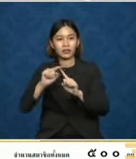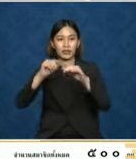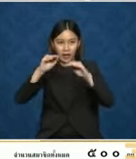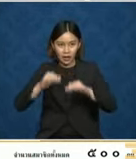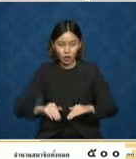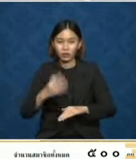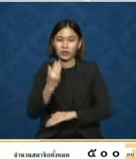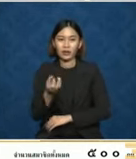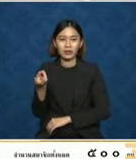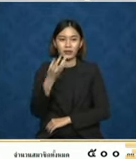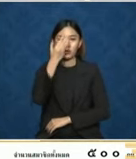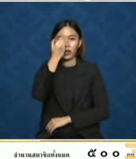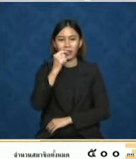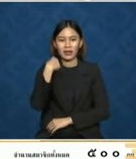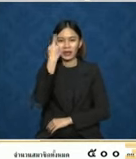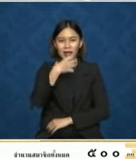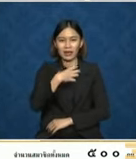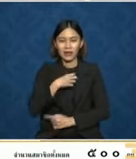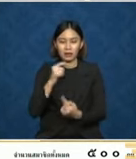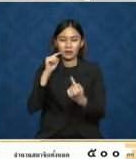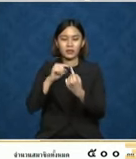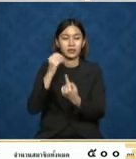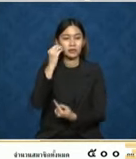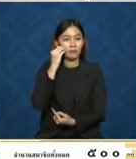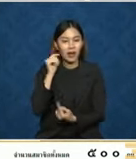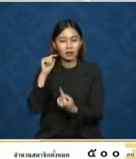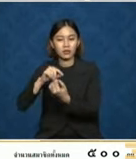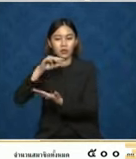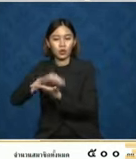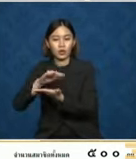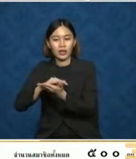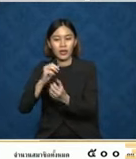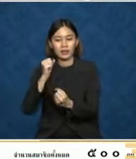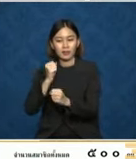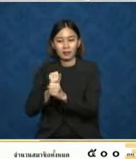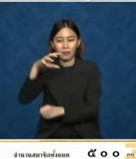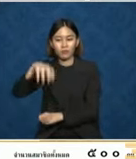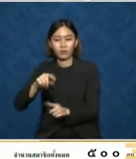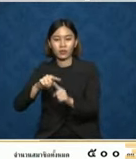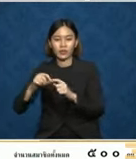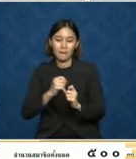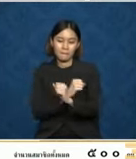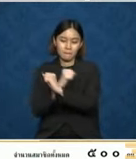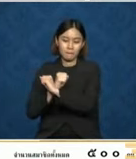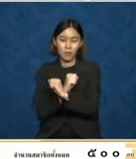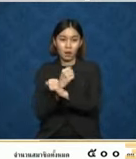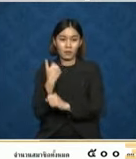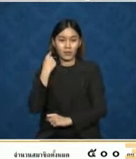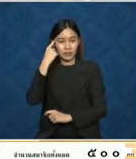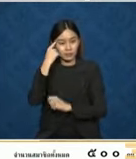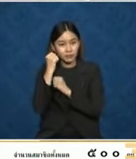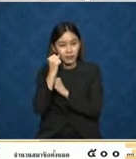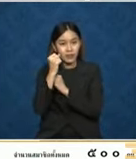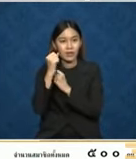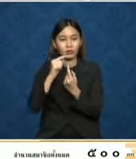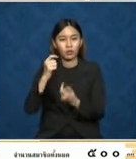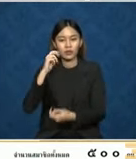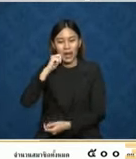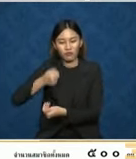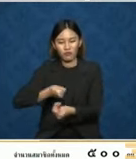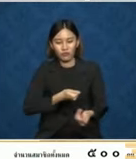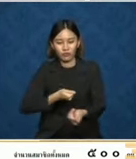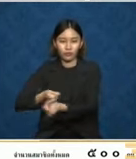สุดค่ะเพราะว่าใครๆก็อยากจะถึงบ้านถึงโรงเรียนและถึงที่ทำงานโดยสวัสดิภาพนะคะถึงแม้เราจะเห็นความพยายามในการฉีดล้างถนน